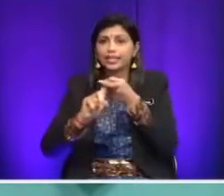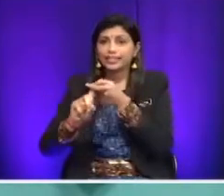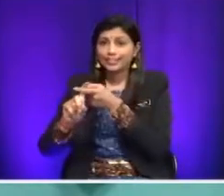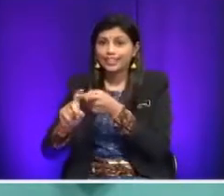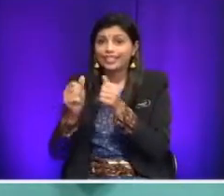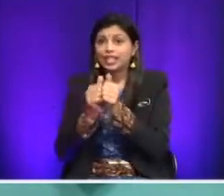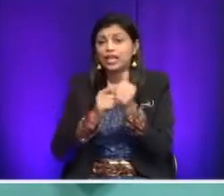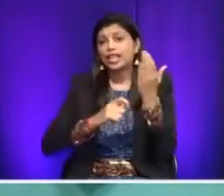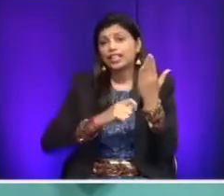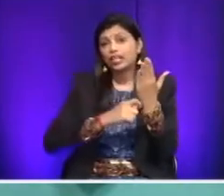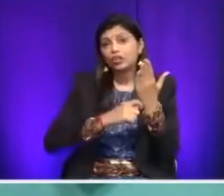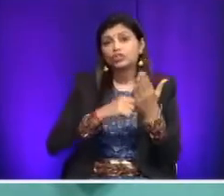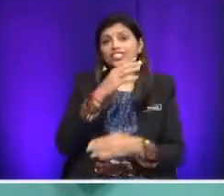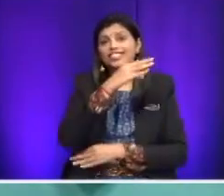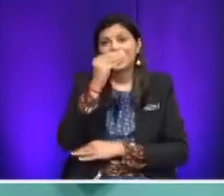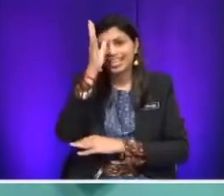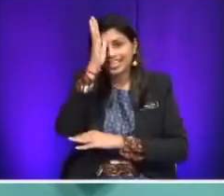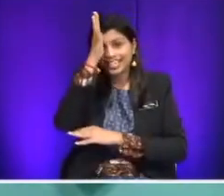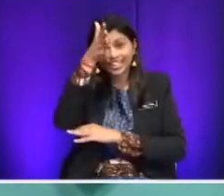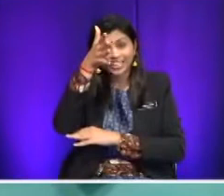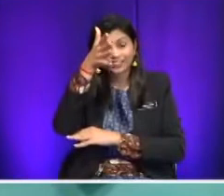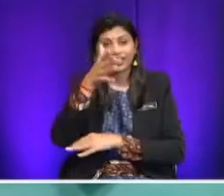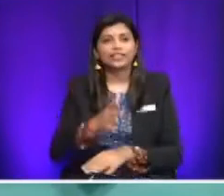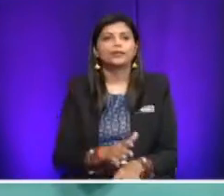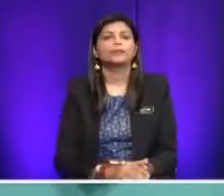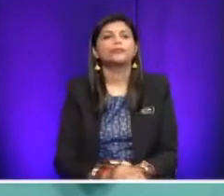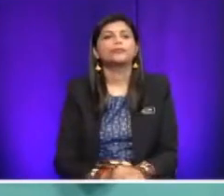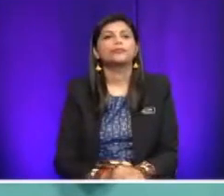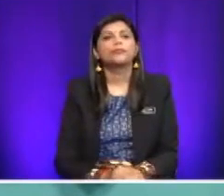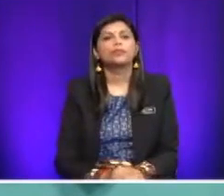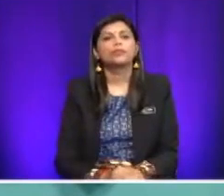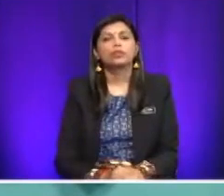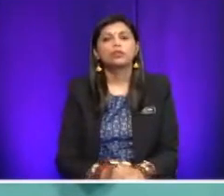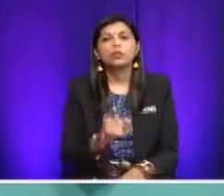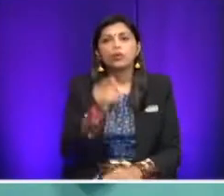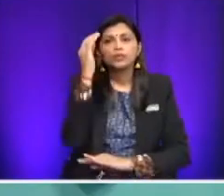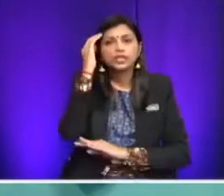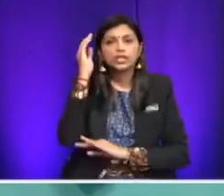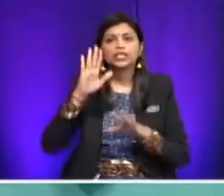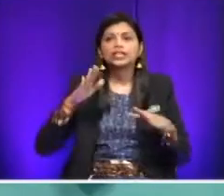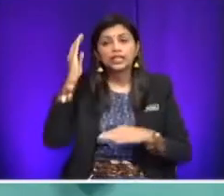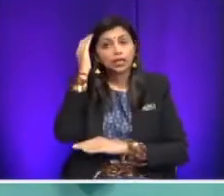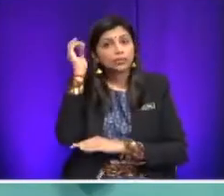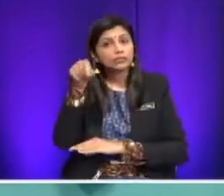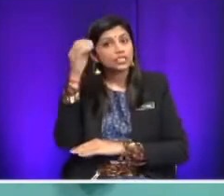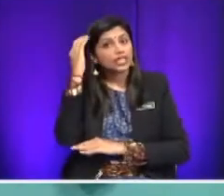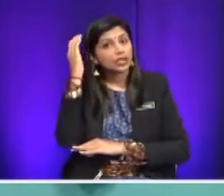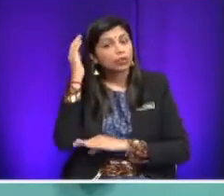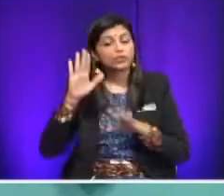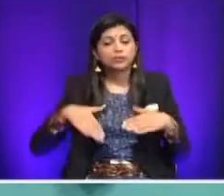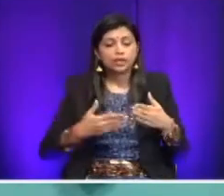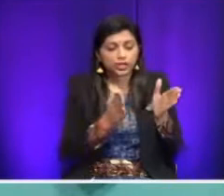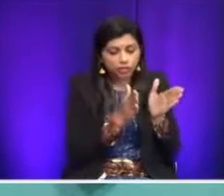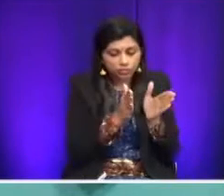kaedah dan susun atau proses penghasilan produk dari awal hingga akhir oke di sini mungkin perlu tahu loh atau pabrik terbentuk Indah situ perlu tahu